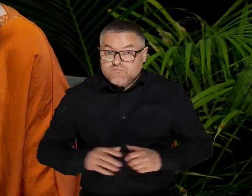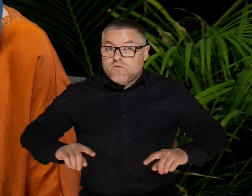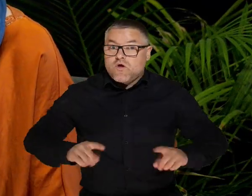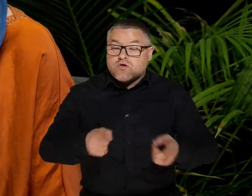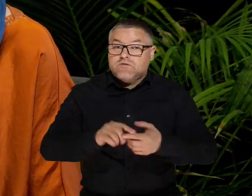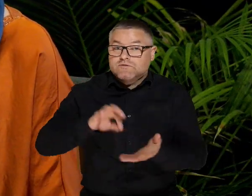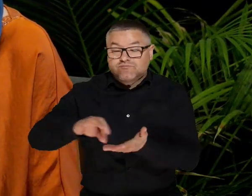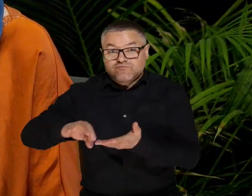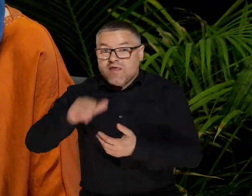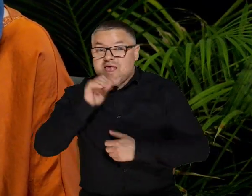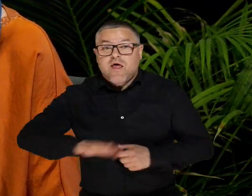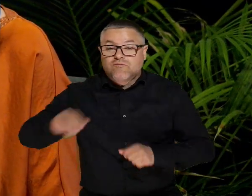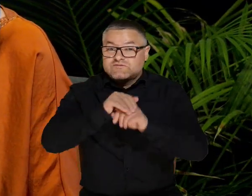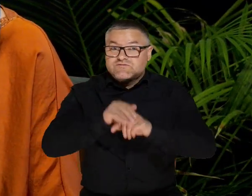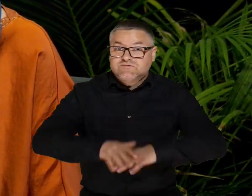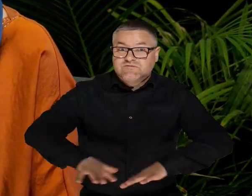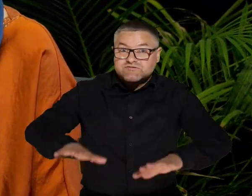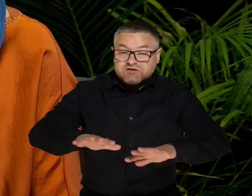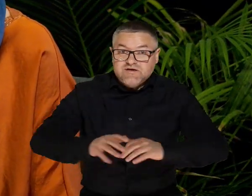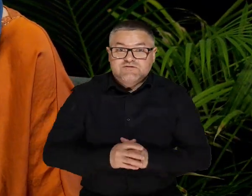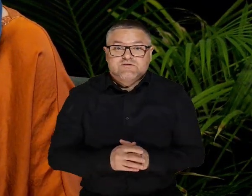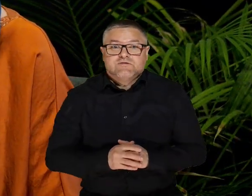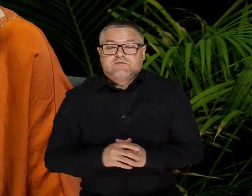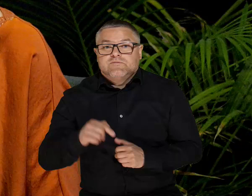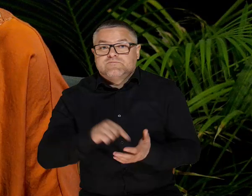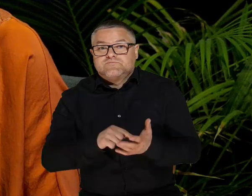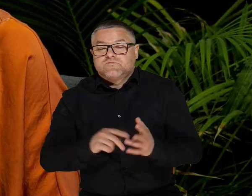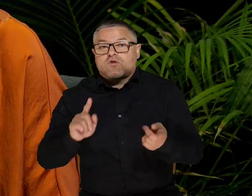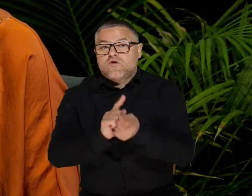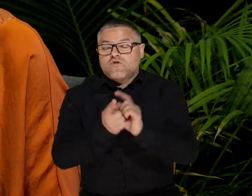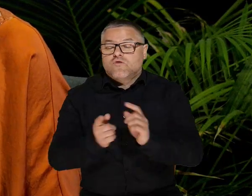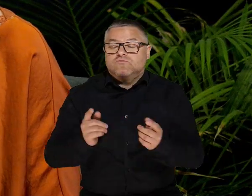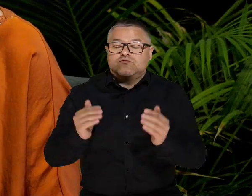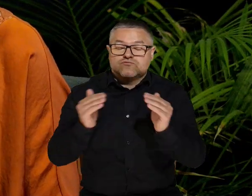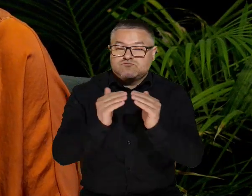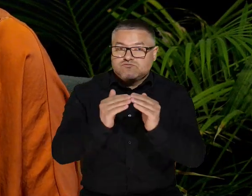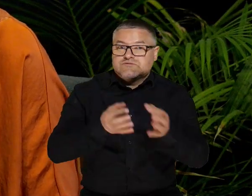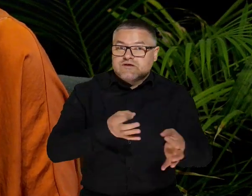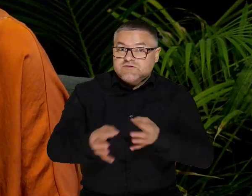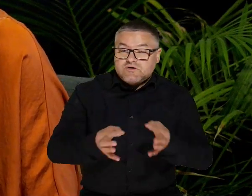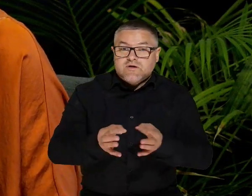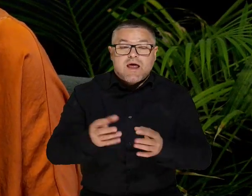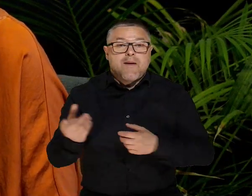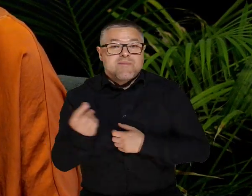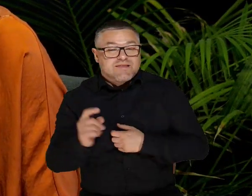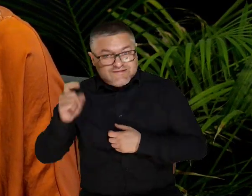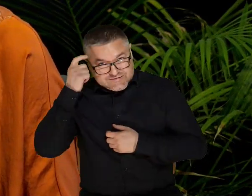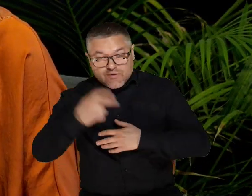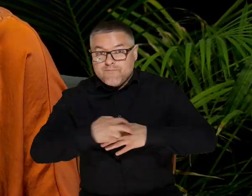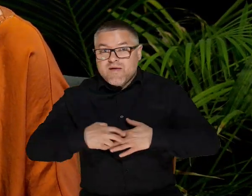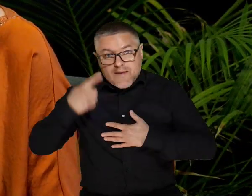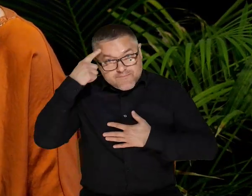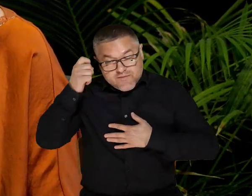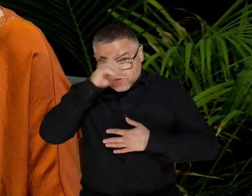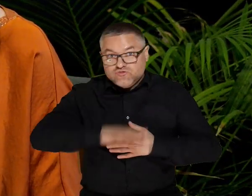Organizatorami tego cyklu jest Europejska Sieć Pamięć i Solidarność oraz Dom Spotkań z Historią, a partnerem jest Centrum Badań nad